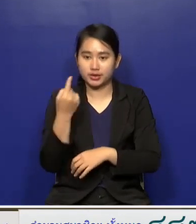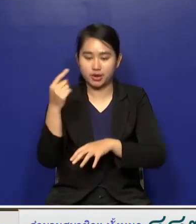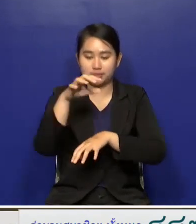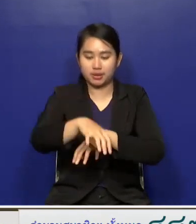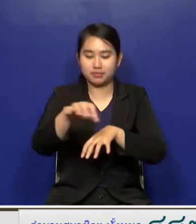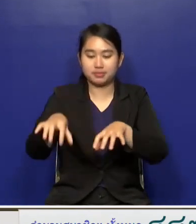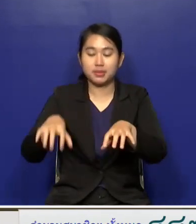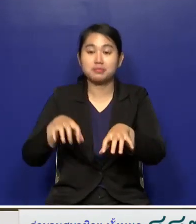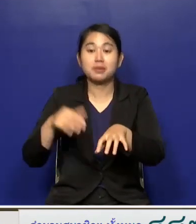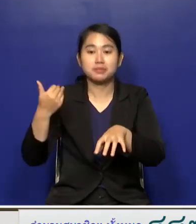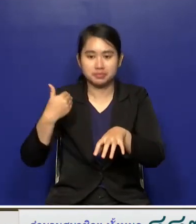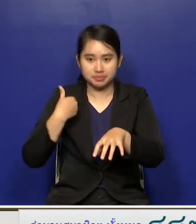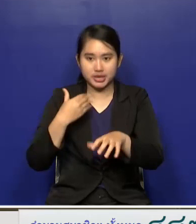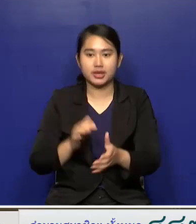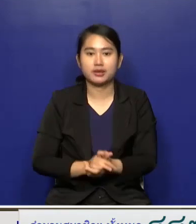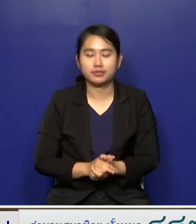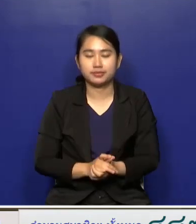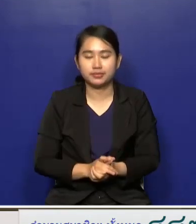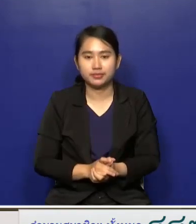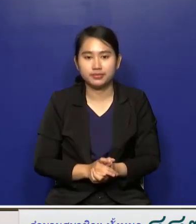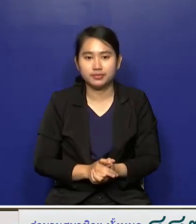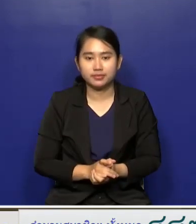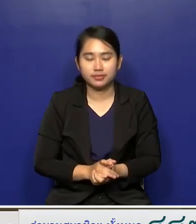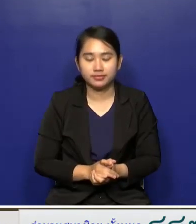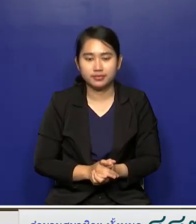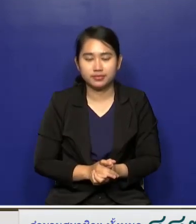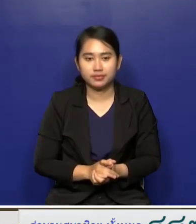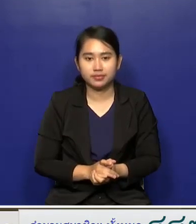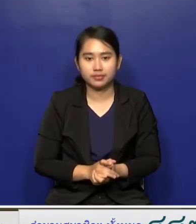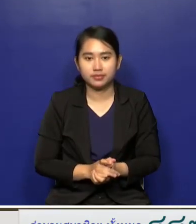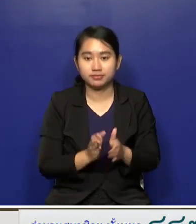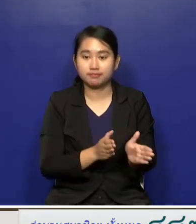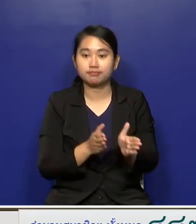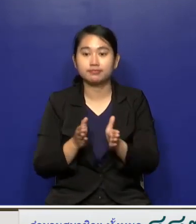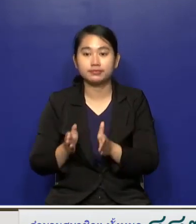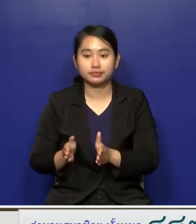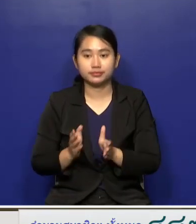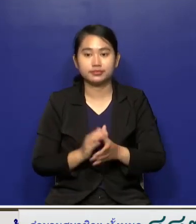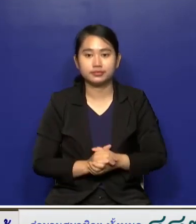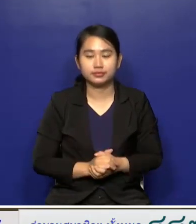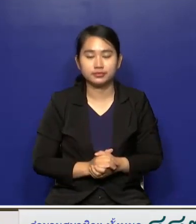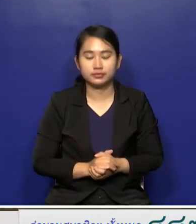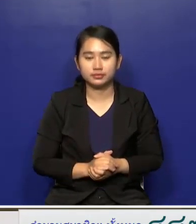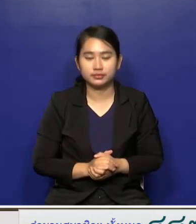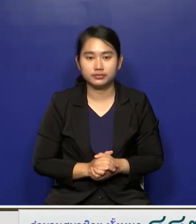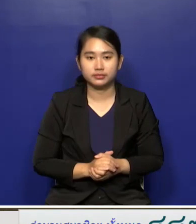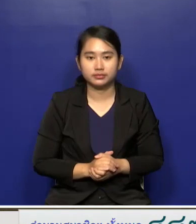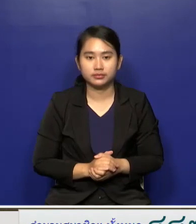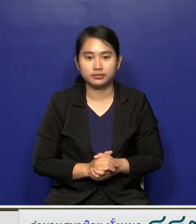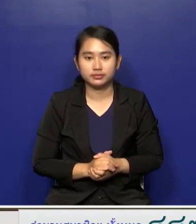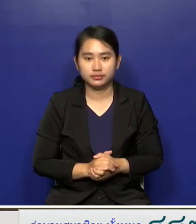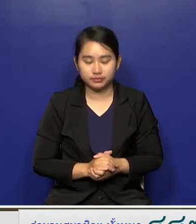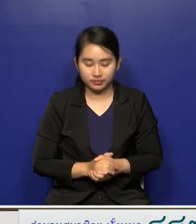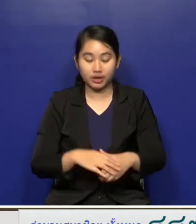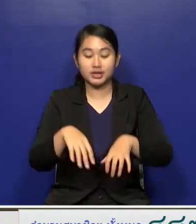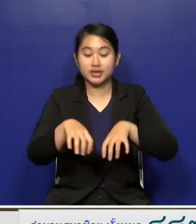เป็นพื้นที่ชายแดนเป็นต้นในส่วนต่อมาผมเห็นว่าการจัดตั้งองค์กรปกคร